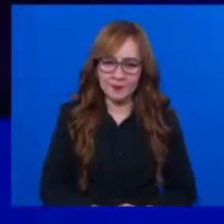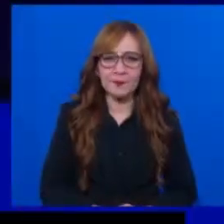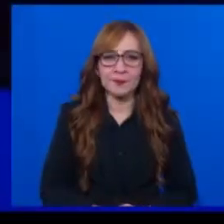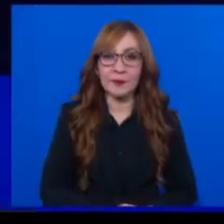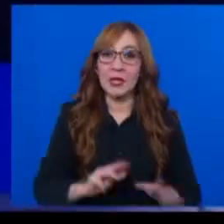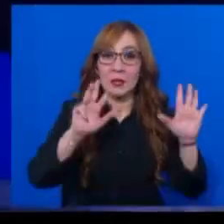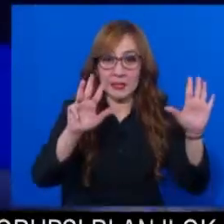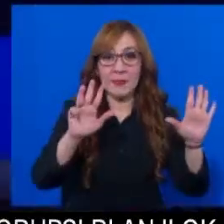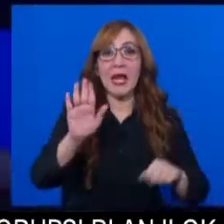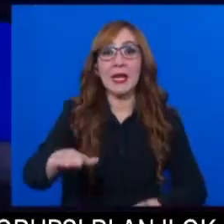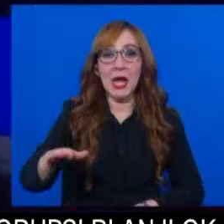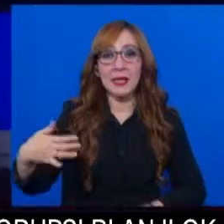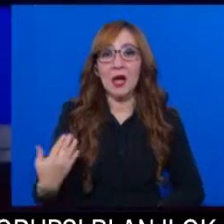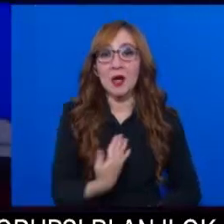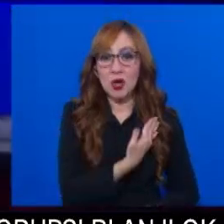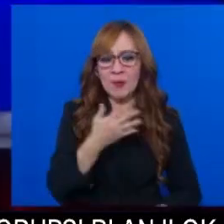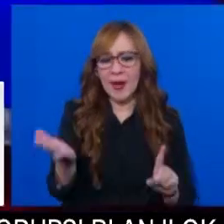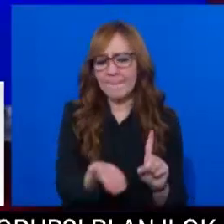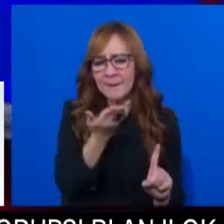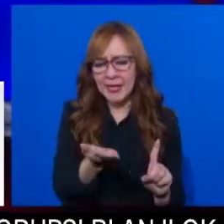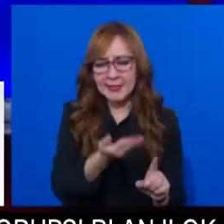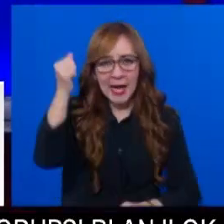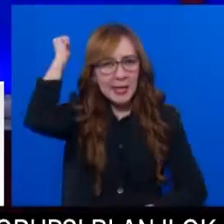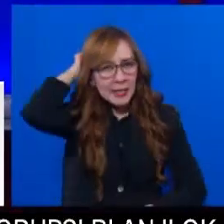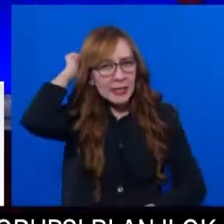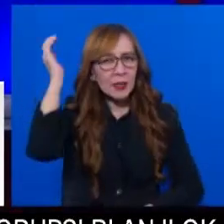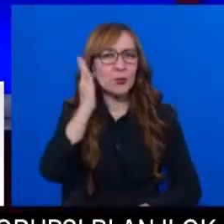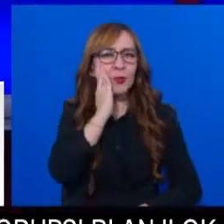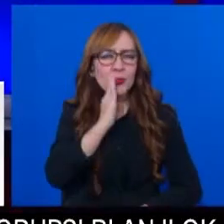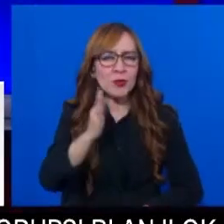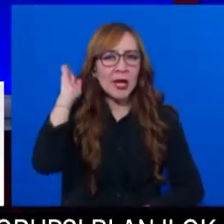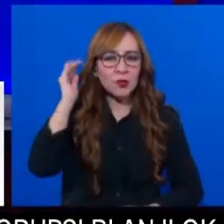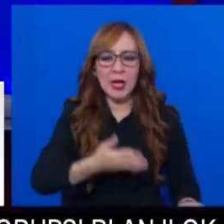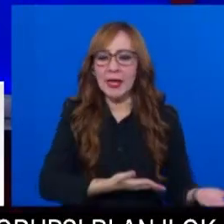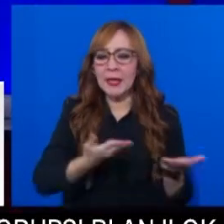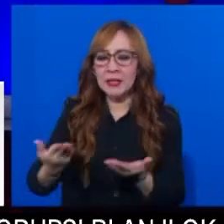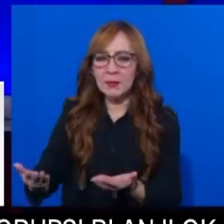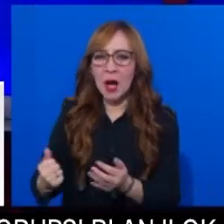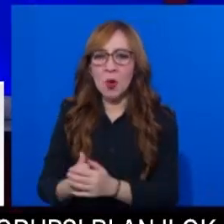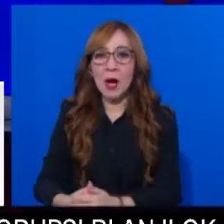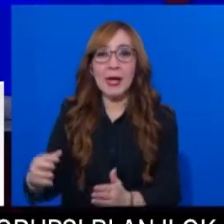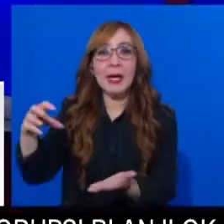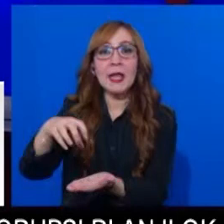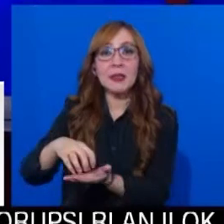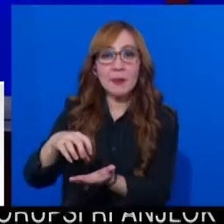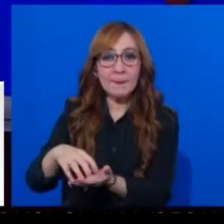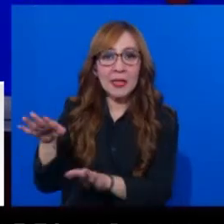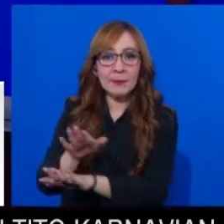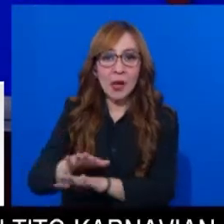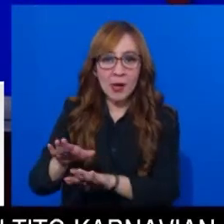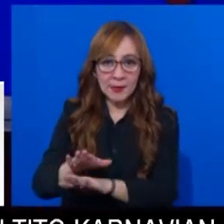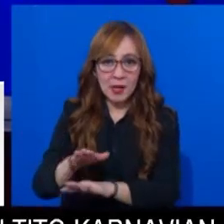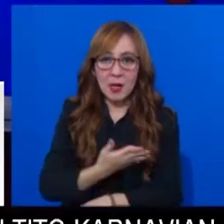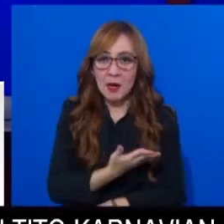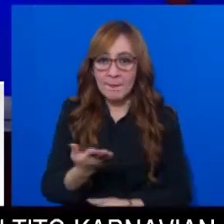Sebanyak 9 anak korban pelecehan seksual ibu muda di Jambi kini telah dibawa ke Balai Rehabilitasi Sosial Sentra Al-Yatama Jambi. Mereka yang dibawa